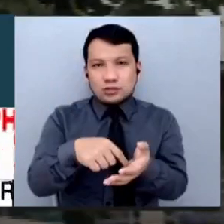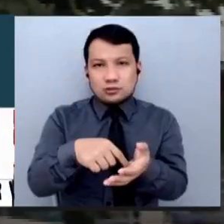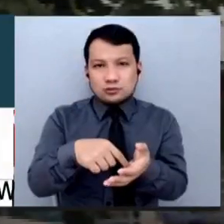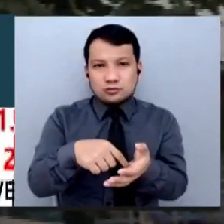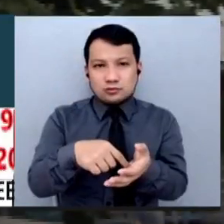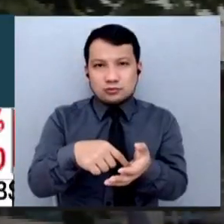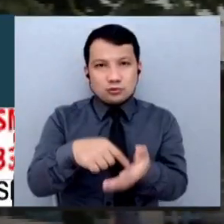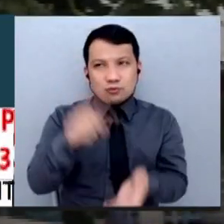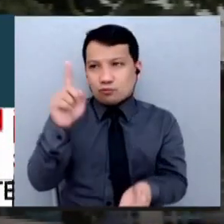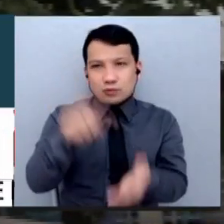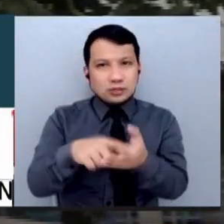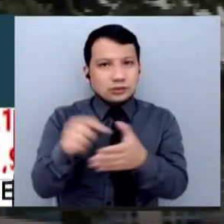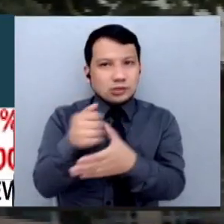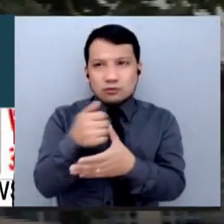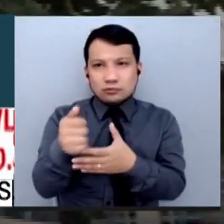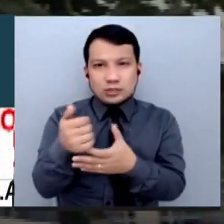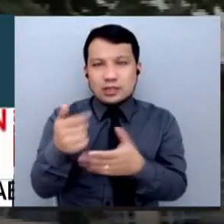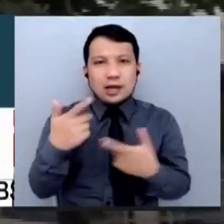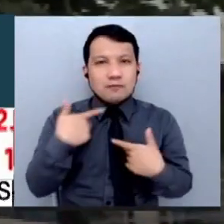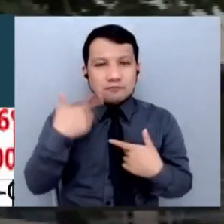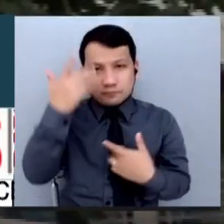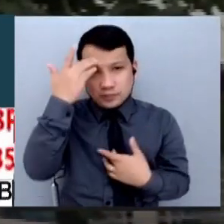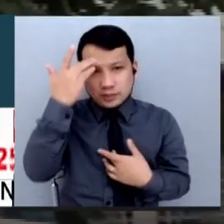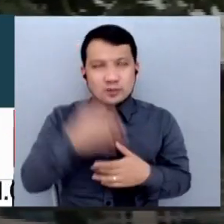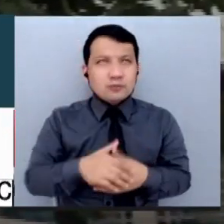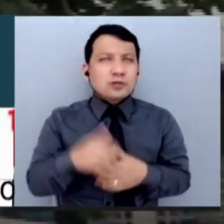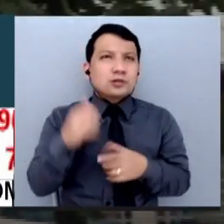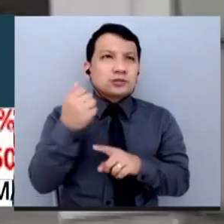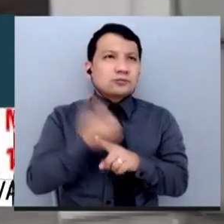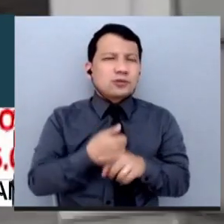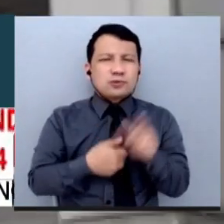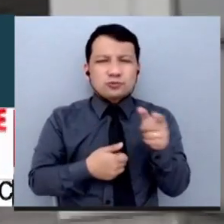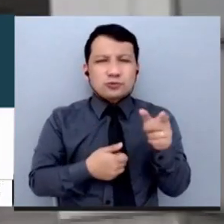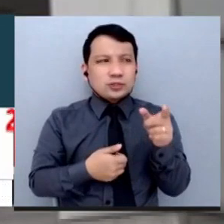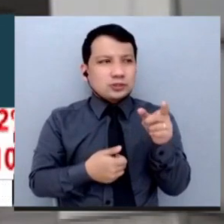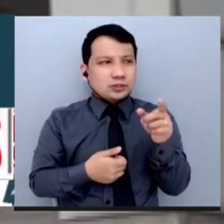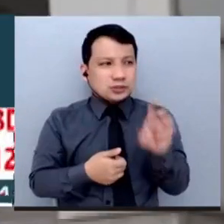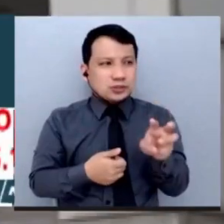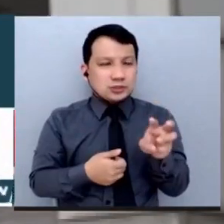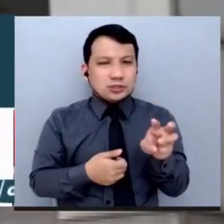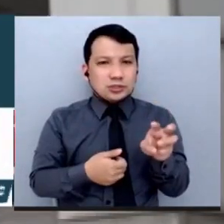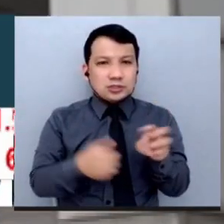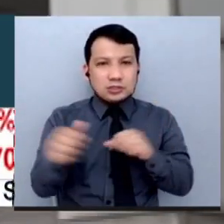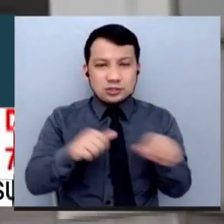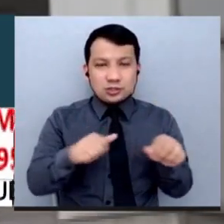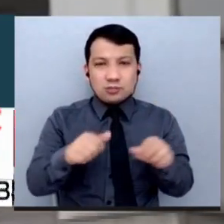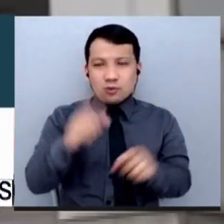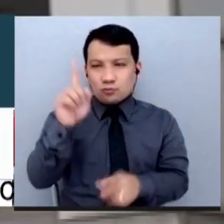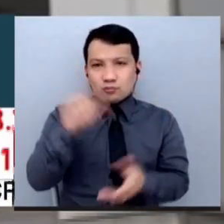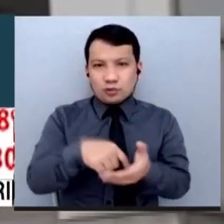more than 1,000 active cases, no? Noong September 26, ang active cases natin noon is